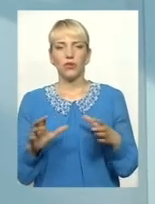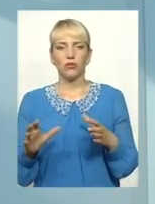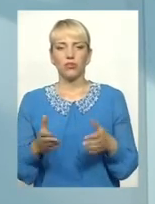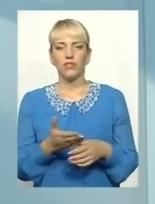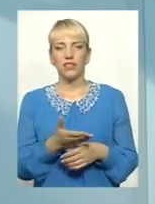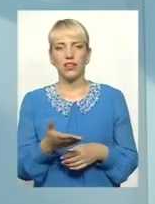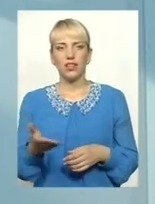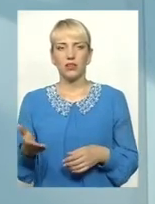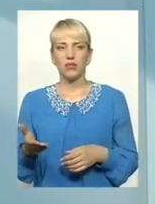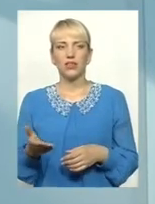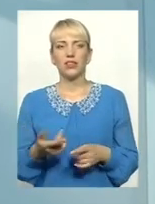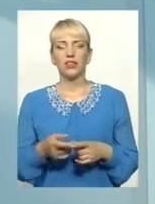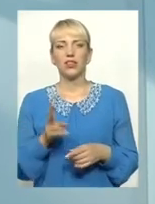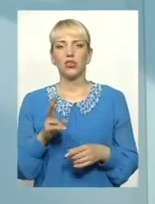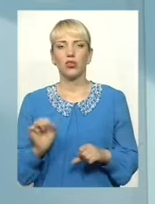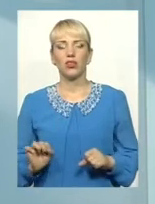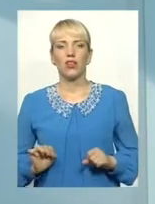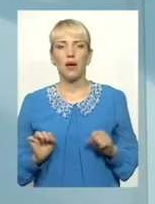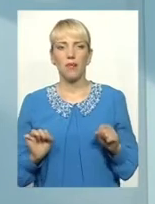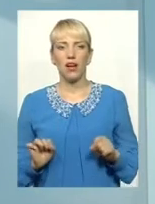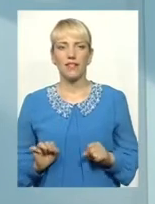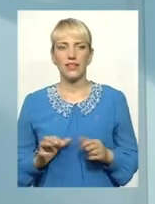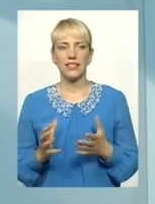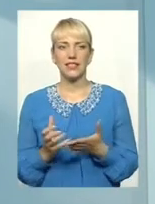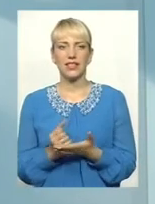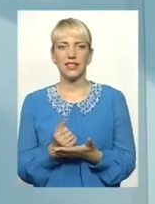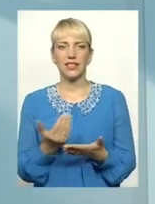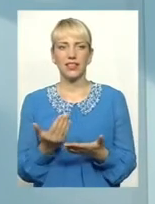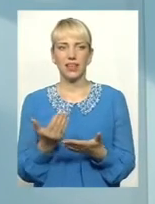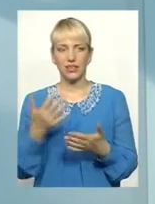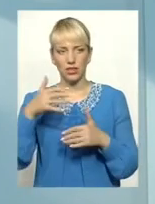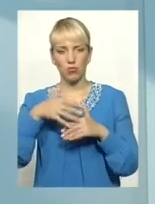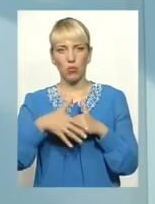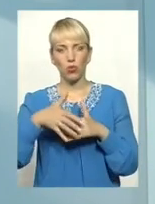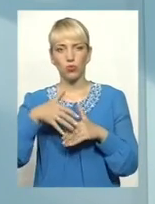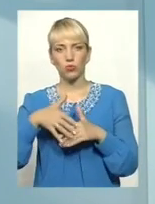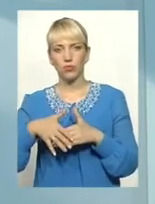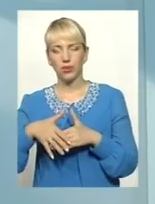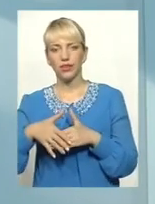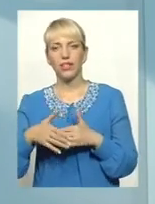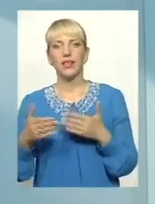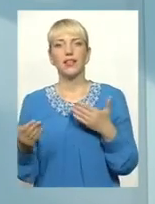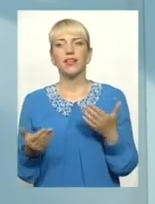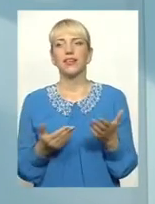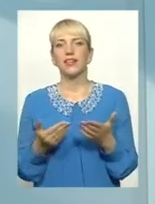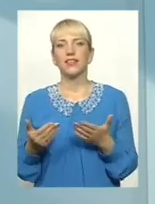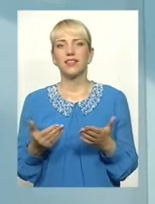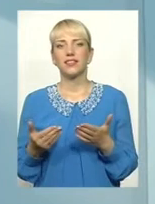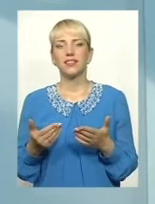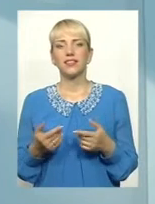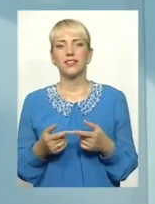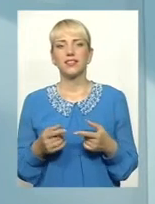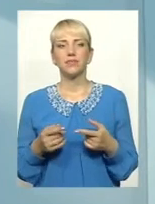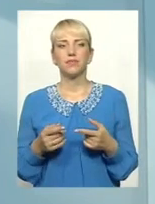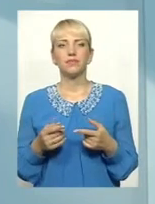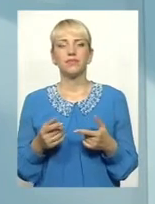хто намагався якісь знайти точки порозуміння і якийсь консенсус досягти з